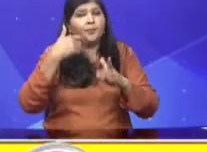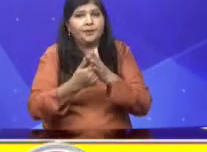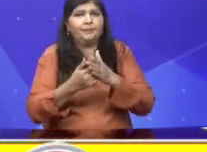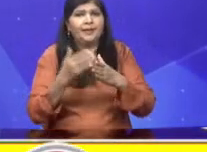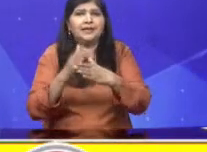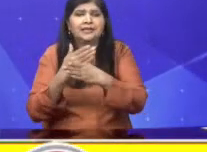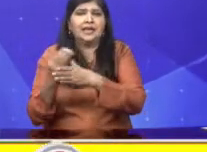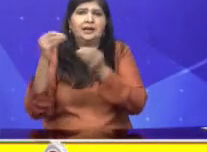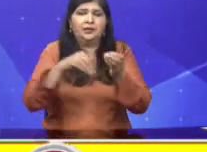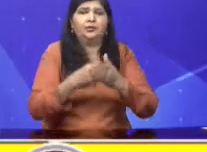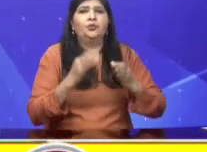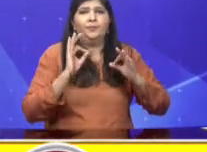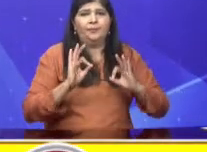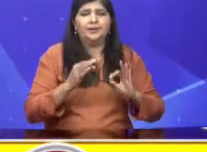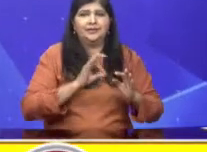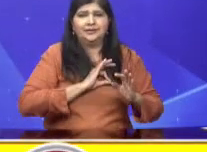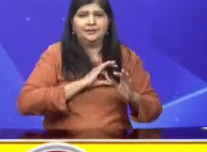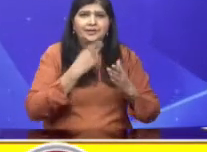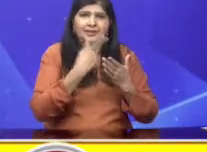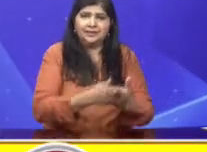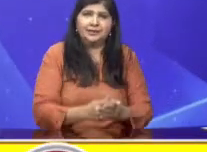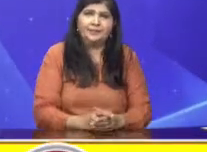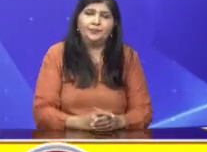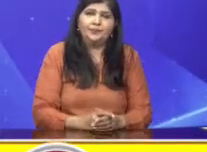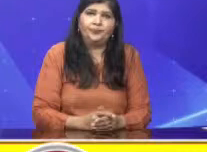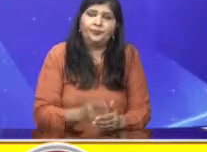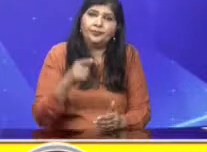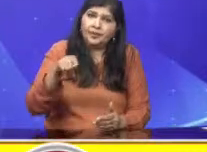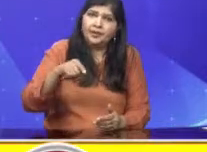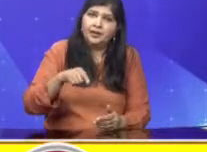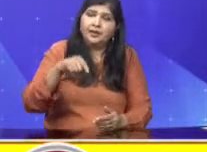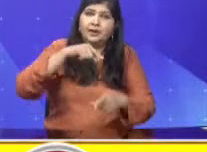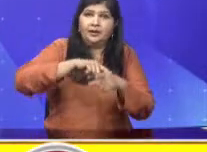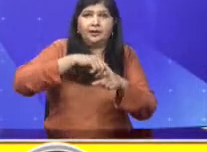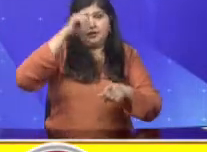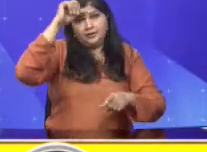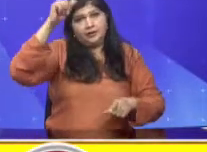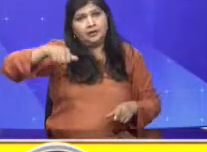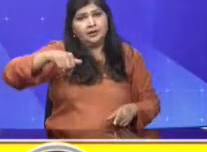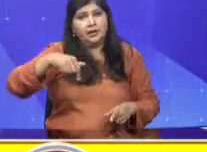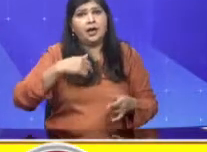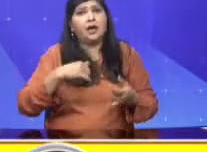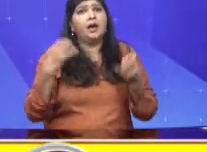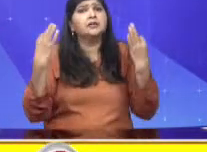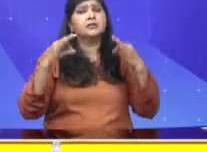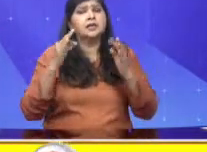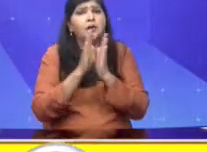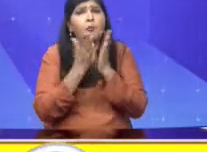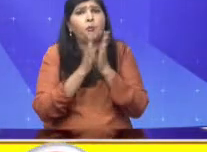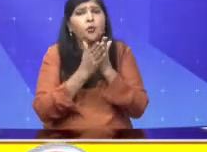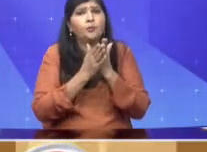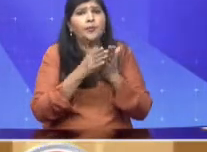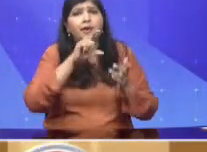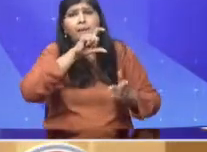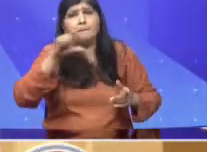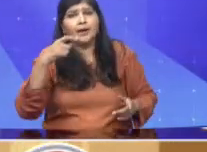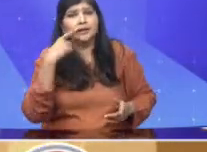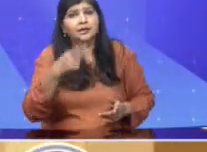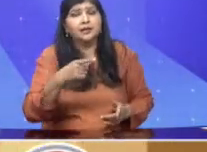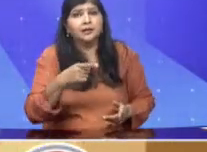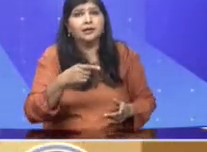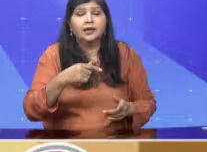मुझे और अच्छा लगेगा। मेरे प्यारे देश्वासियों हमारे संस्कृत ग्रंतों में एक श्लोग है।